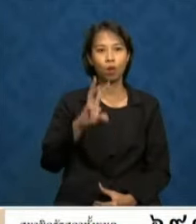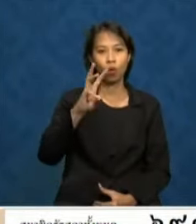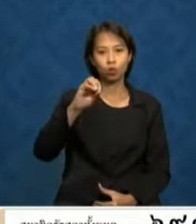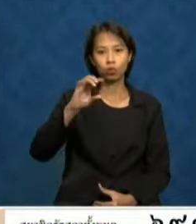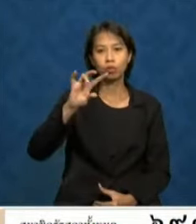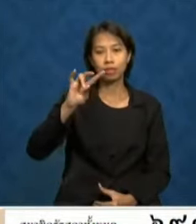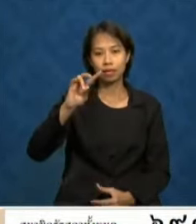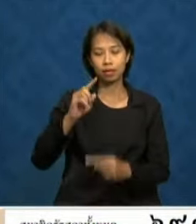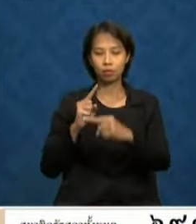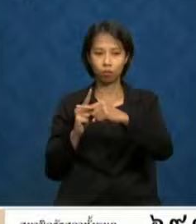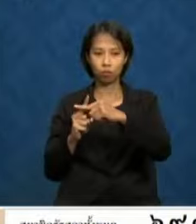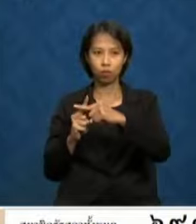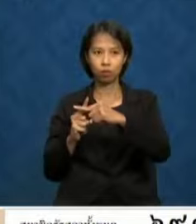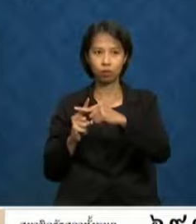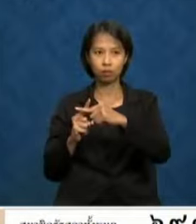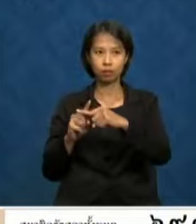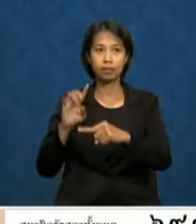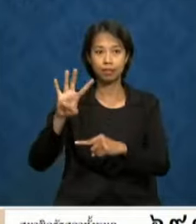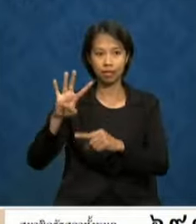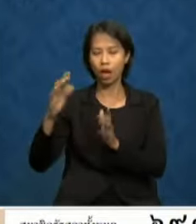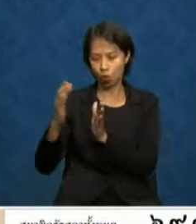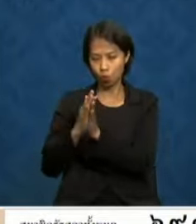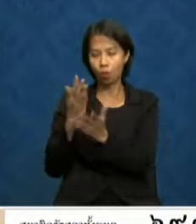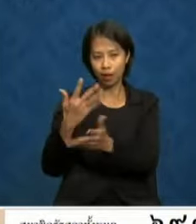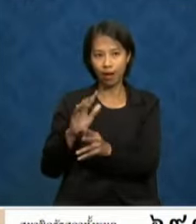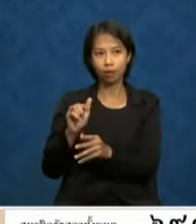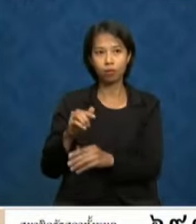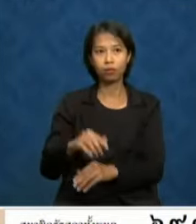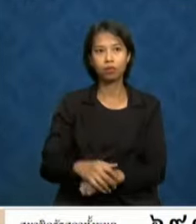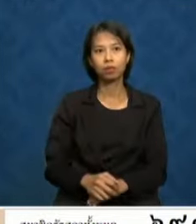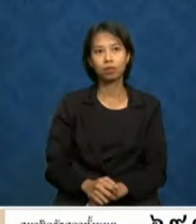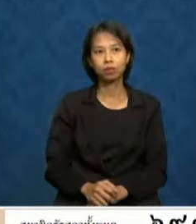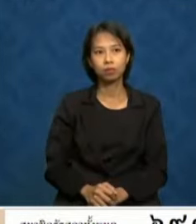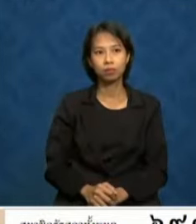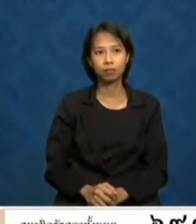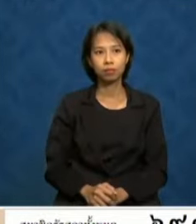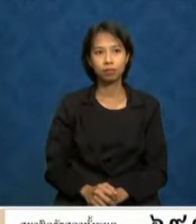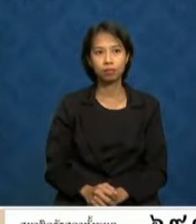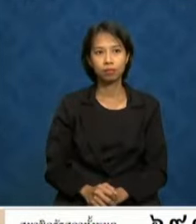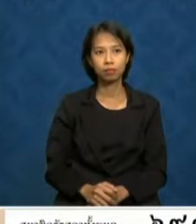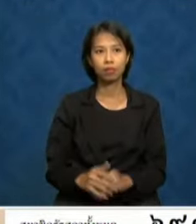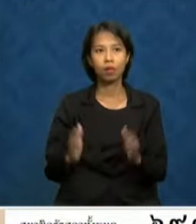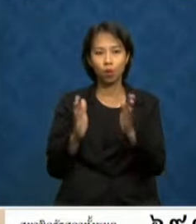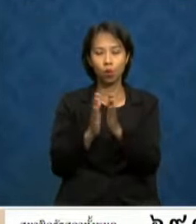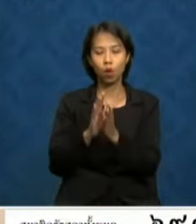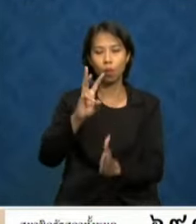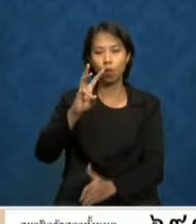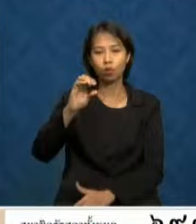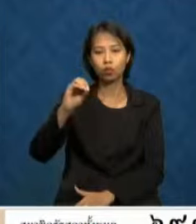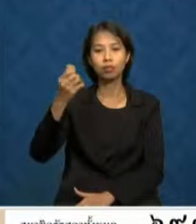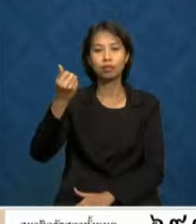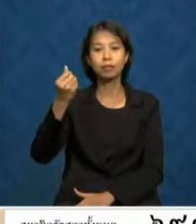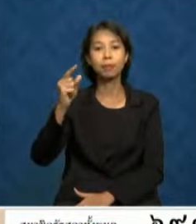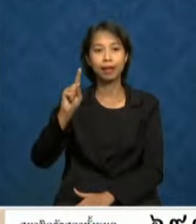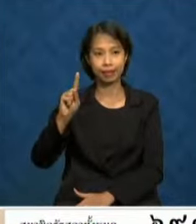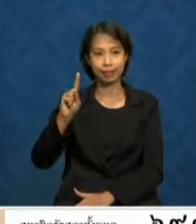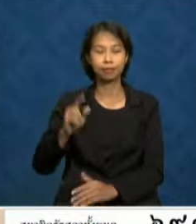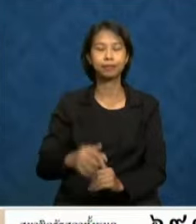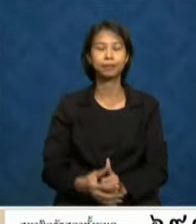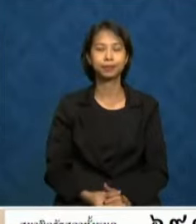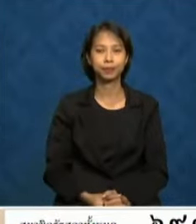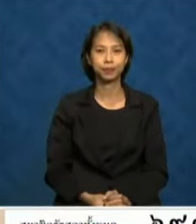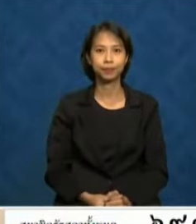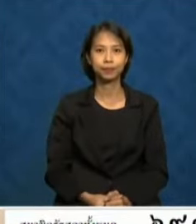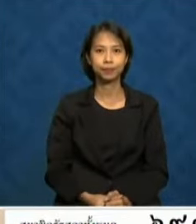607บวกกับ4นะฮะเป็น611นะนะเพื่อความถูกต้องนะ